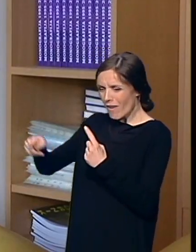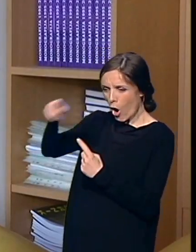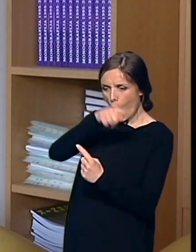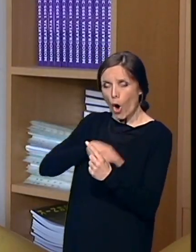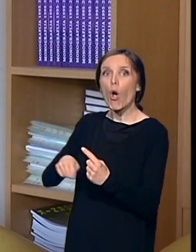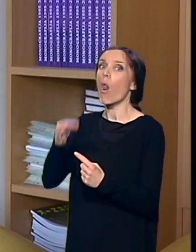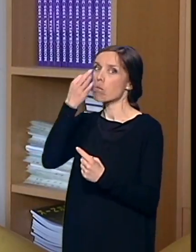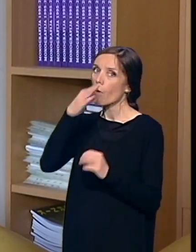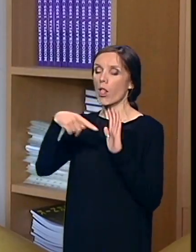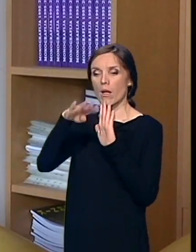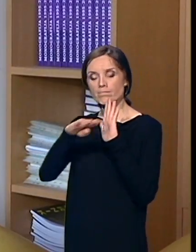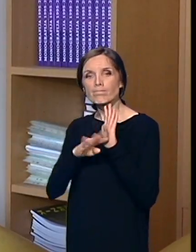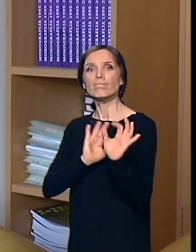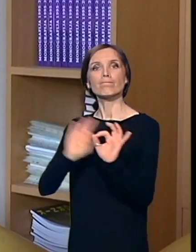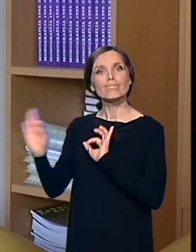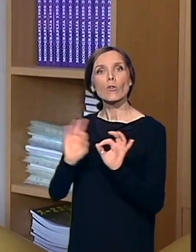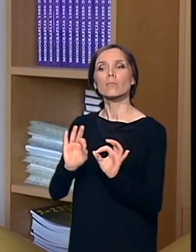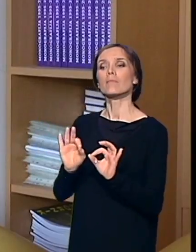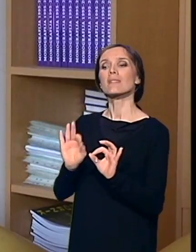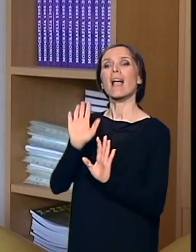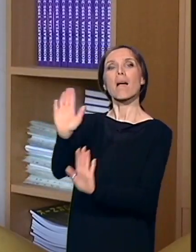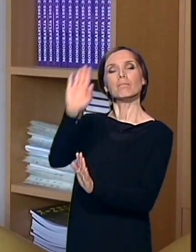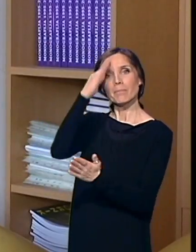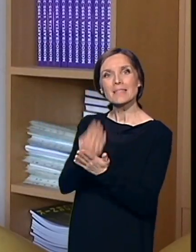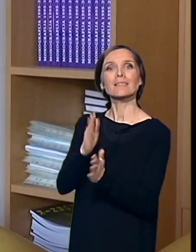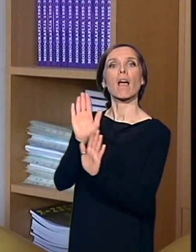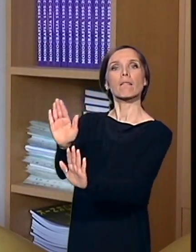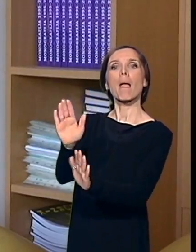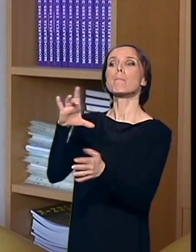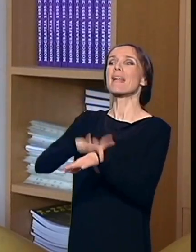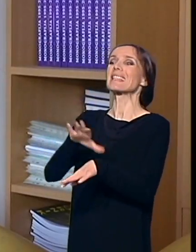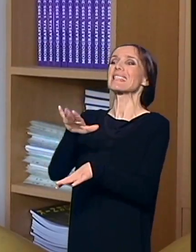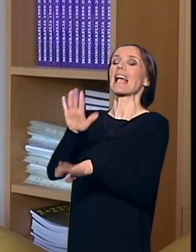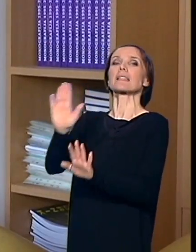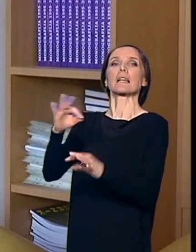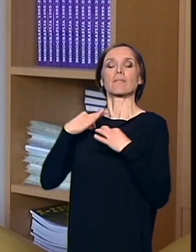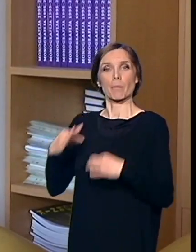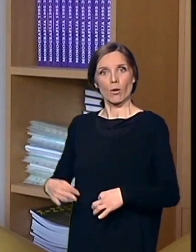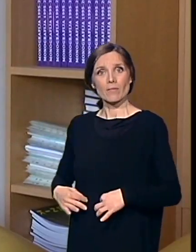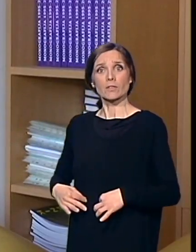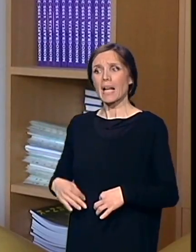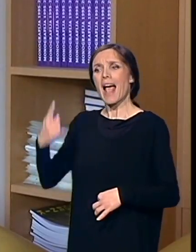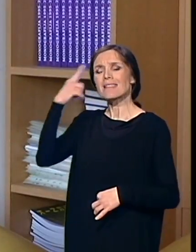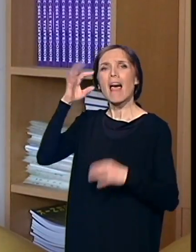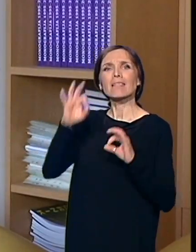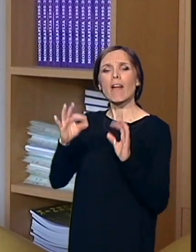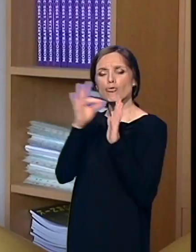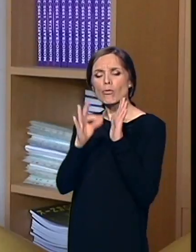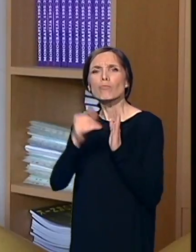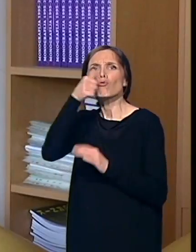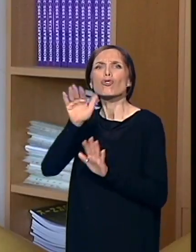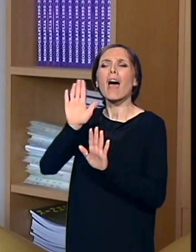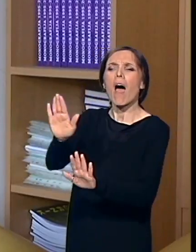profesiju, imaju zakonsku regulativu sestrinske profesije kada je definisan delokrug rada i